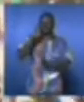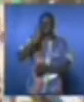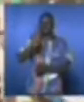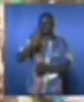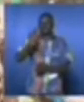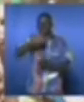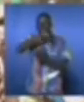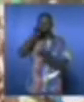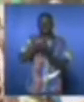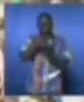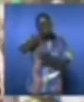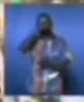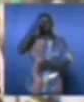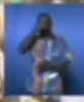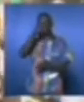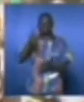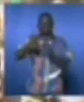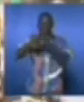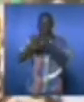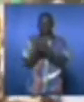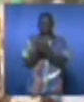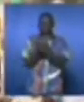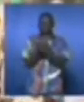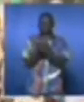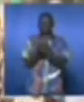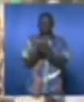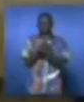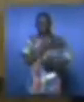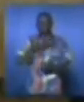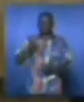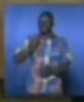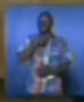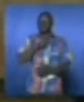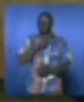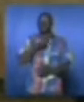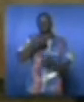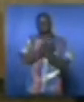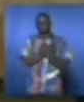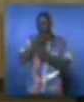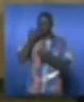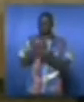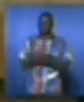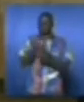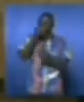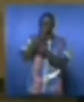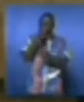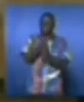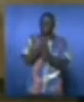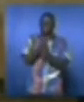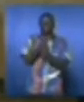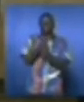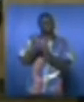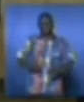commencé. C'est lui qui a amené le 100% à Bagré. Et nous, on adore ça. Son méthode de travail, ça me va direct au